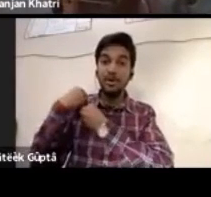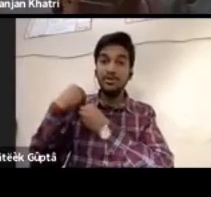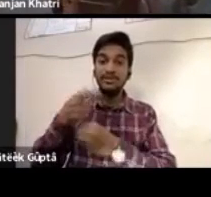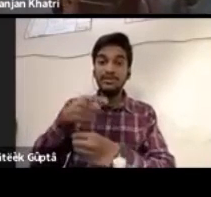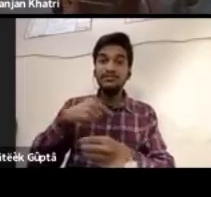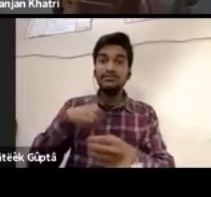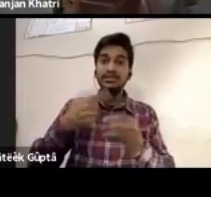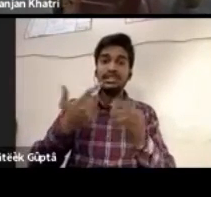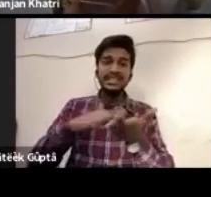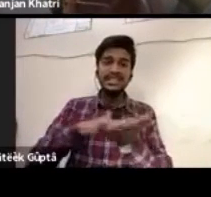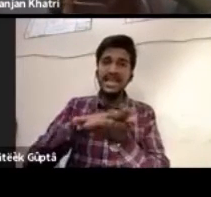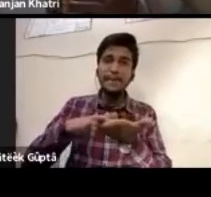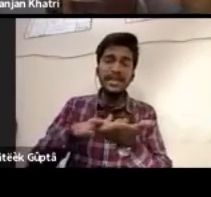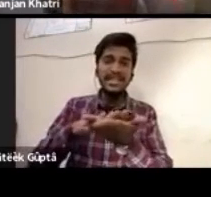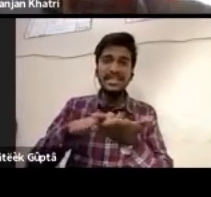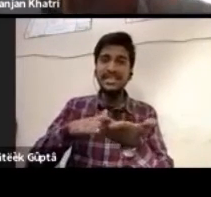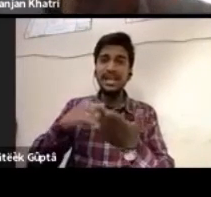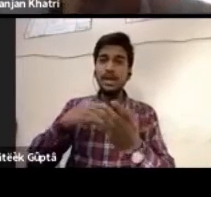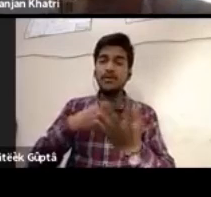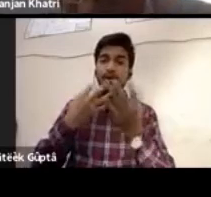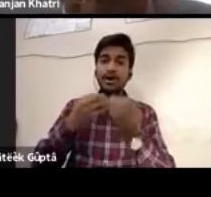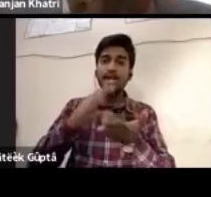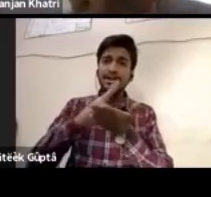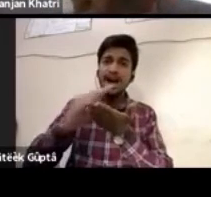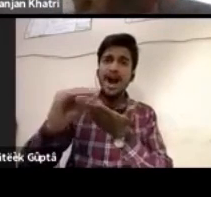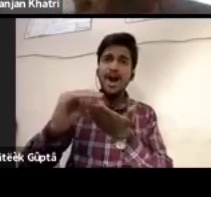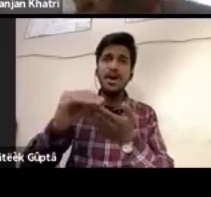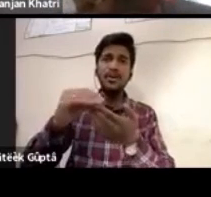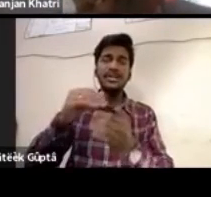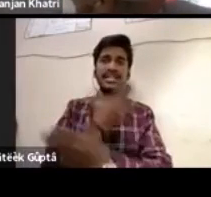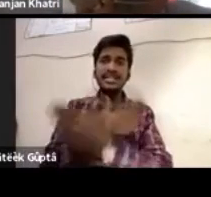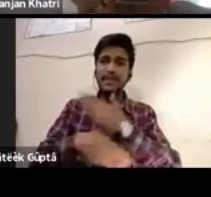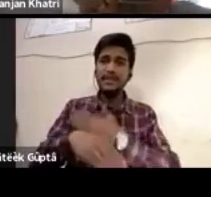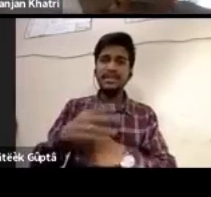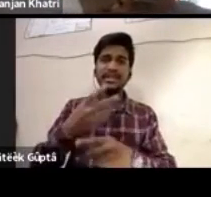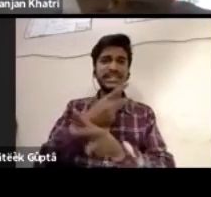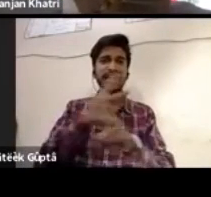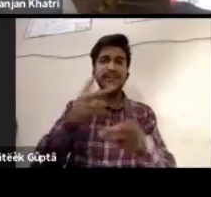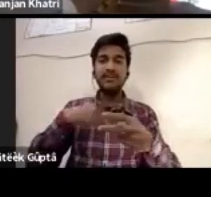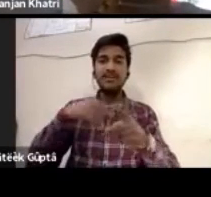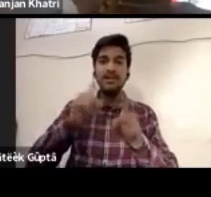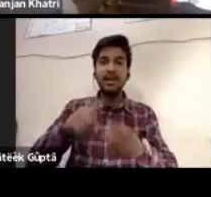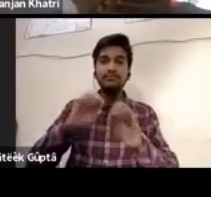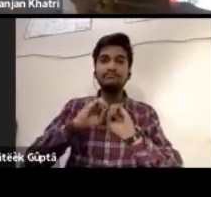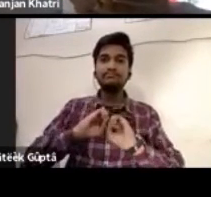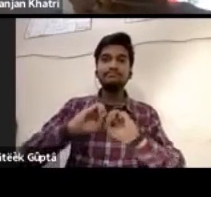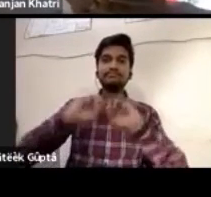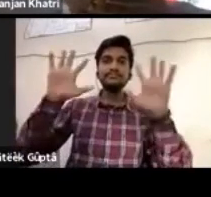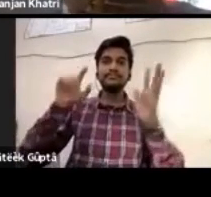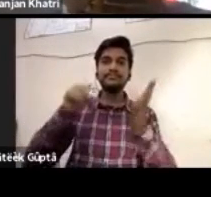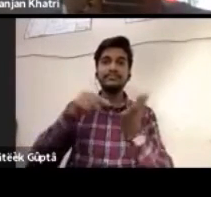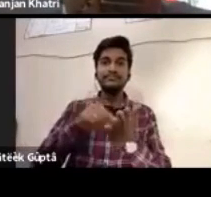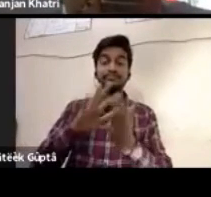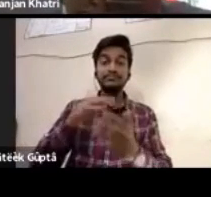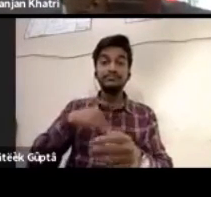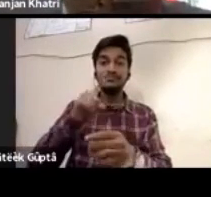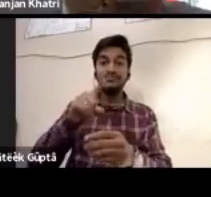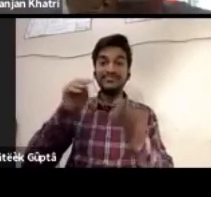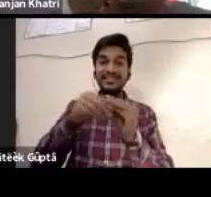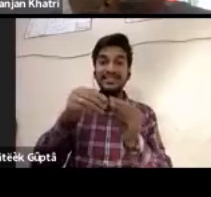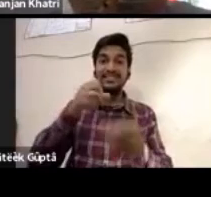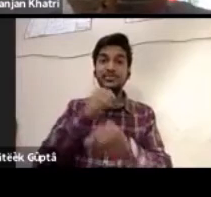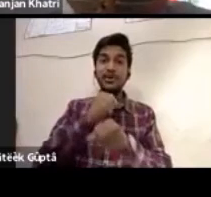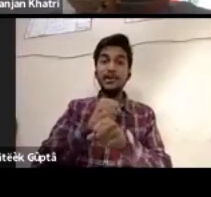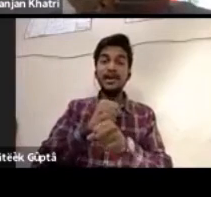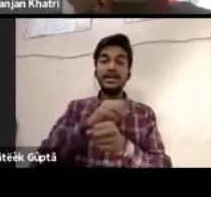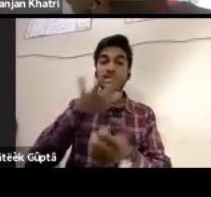जमीन तक, हर दिव्यांग जन तक, हर गांव तक पहुंचाएं. और जैसे आपने बताया, हमने सेंट्रल गवर्नमेंट और अलग अलग